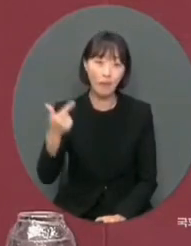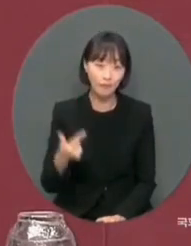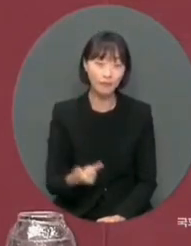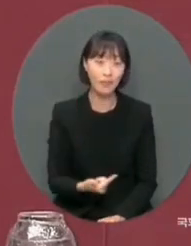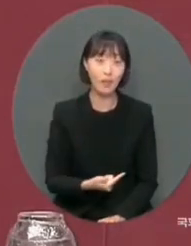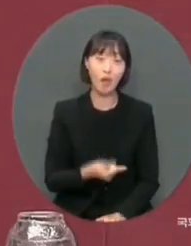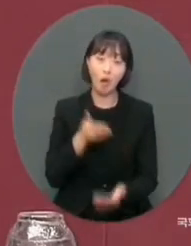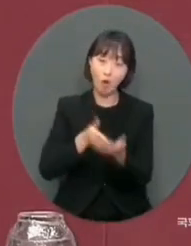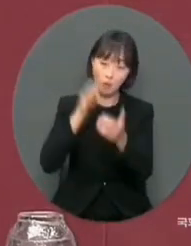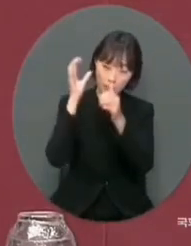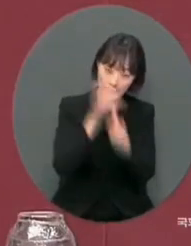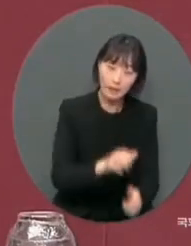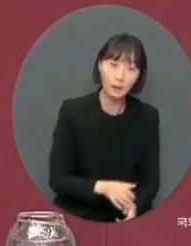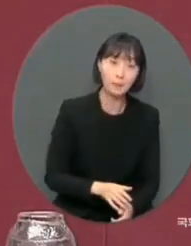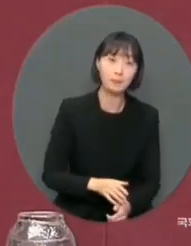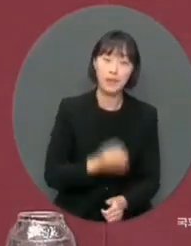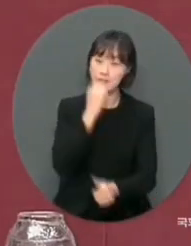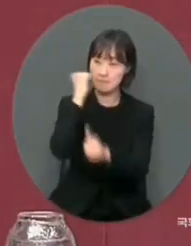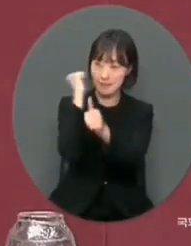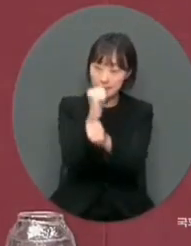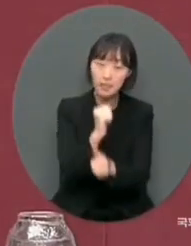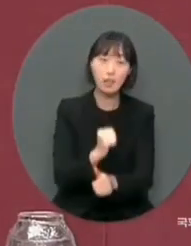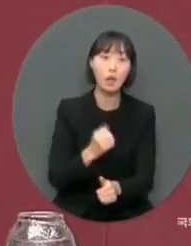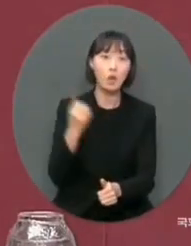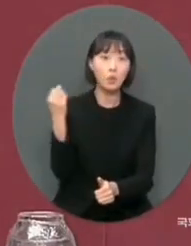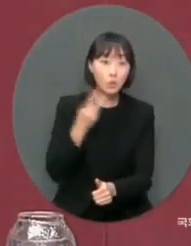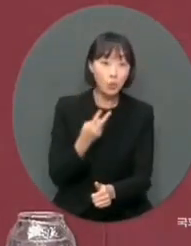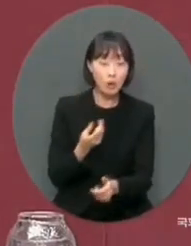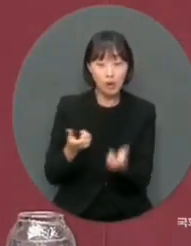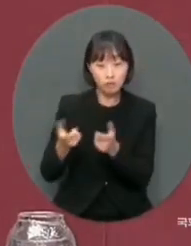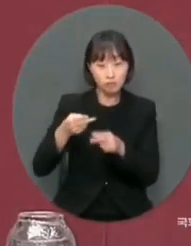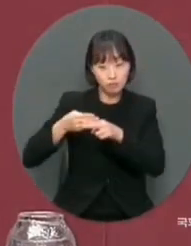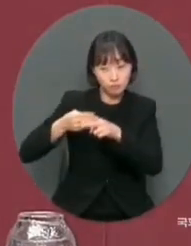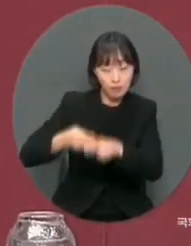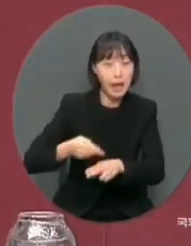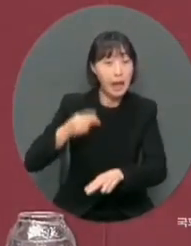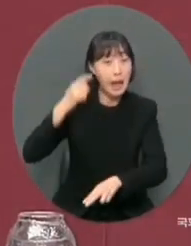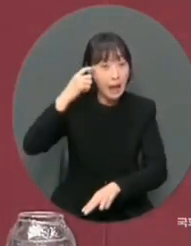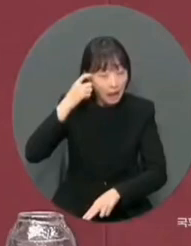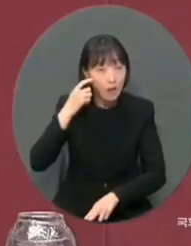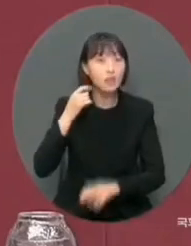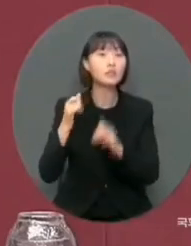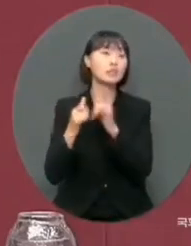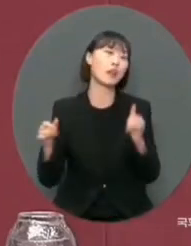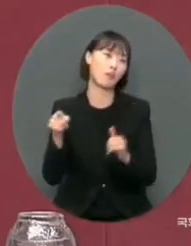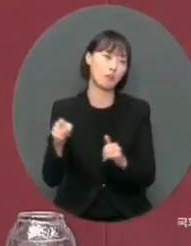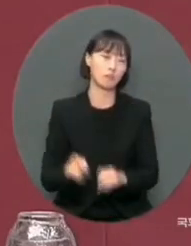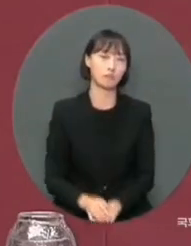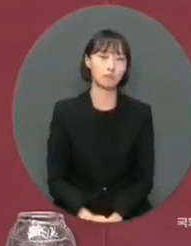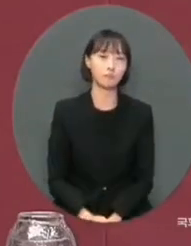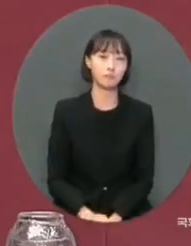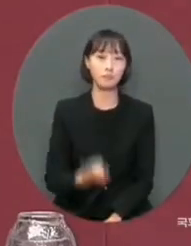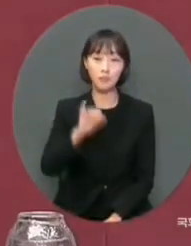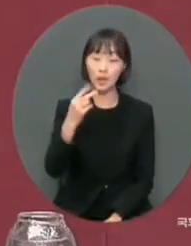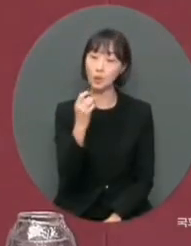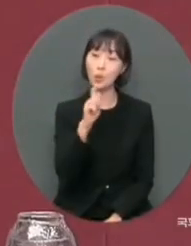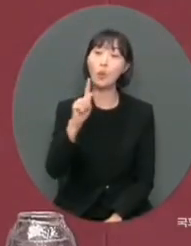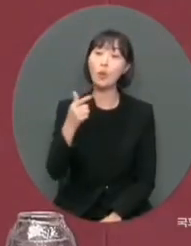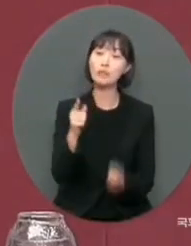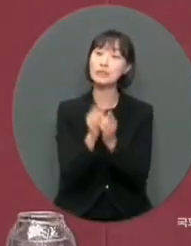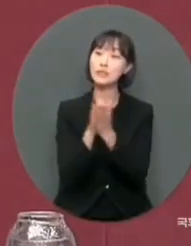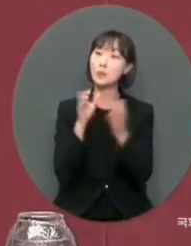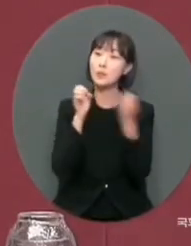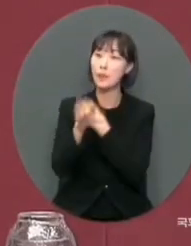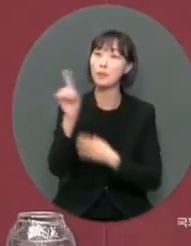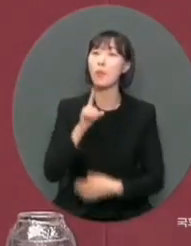선거에 개입하는 등 보도지침의 악령을 불러내고 있는 사람이 이 문서로 확인됐습니다. 이동관 특보는 뭐라고 하시겠습니까?